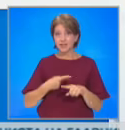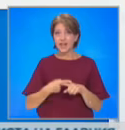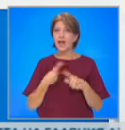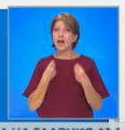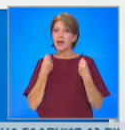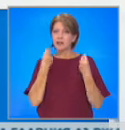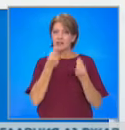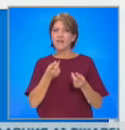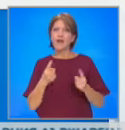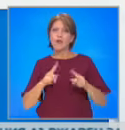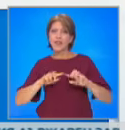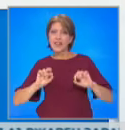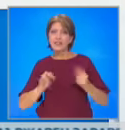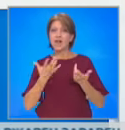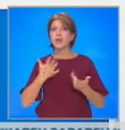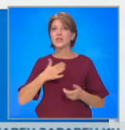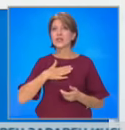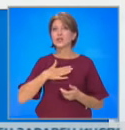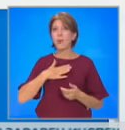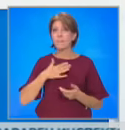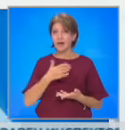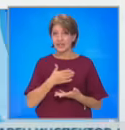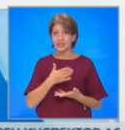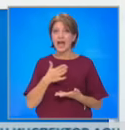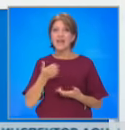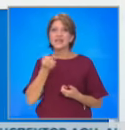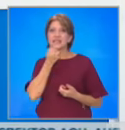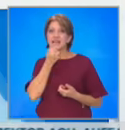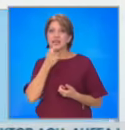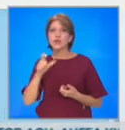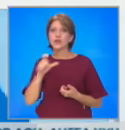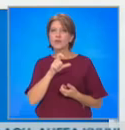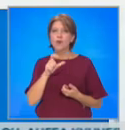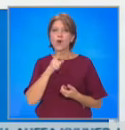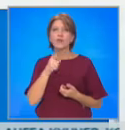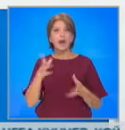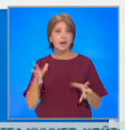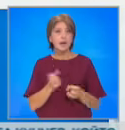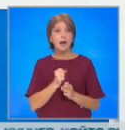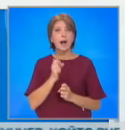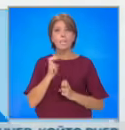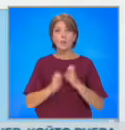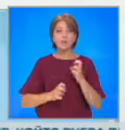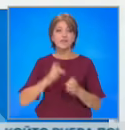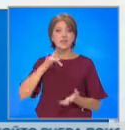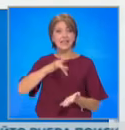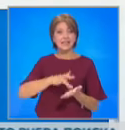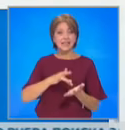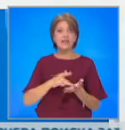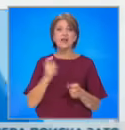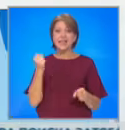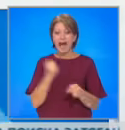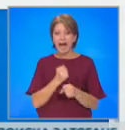тласък в стопанството на хората. В неолитно селище край Суворово те разкриха производствен център с множество малки работилници. Кои са